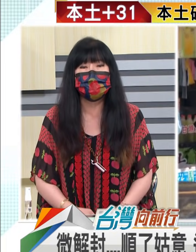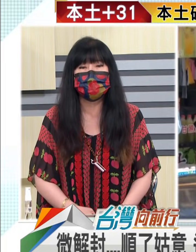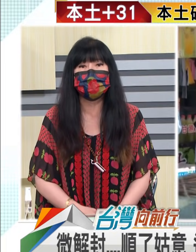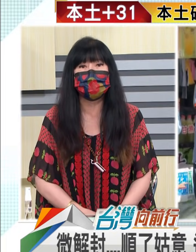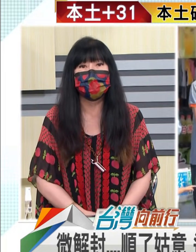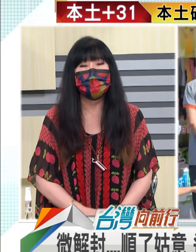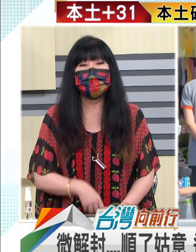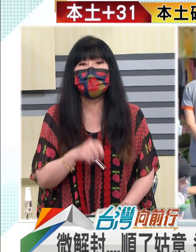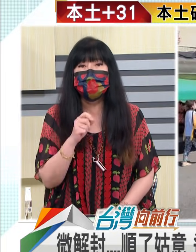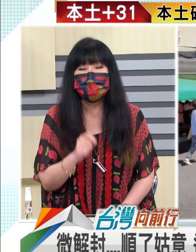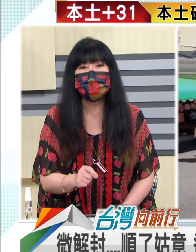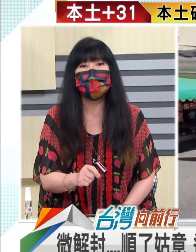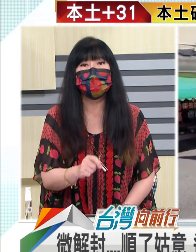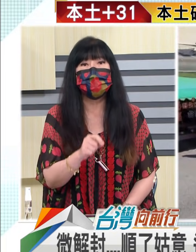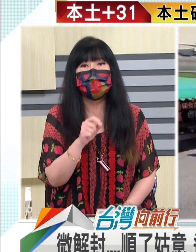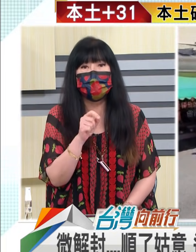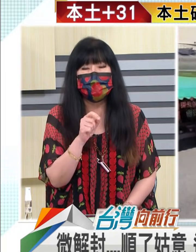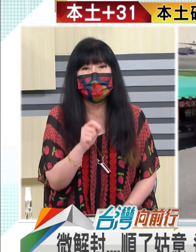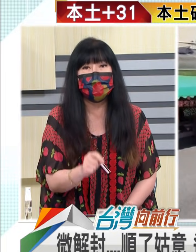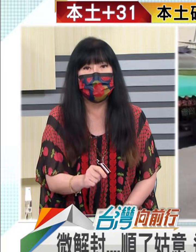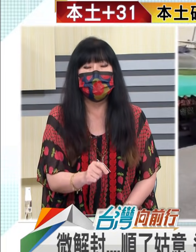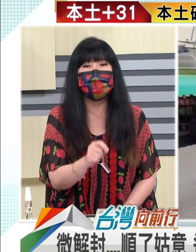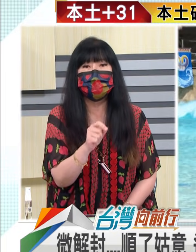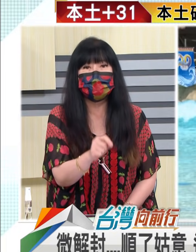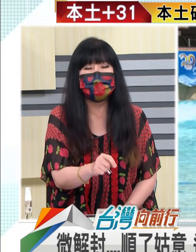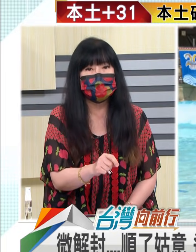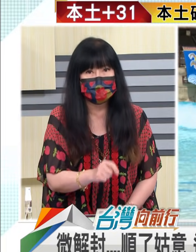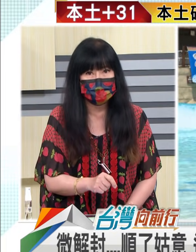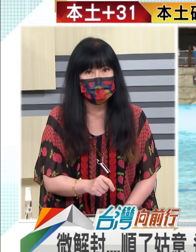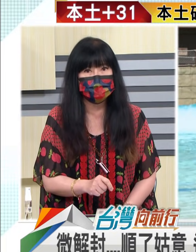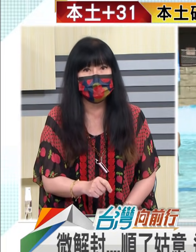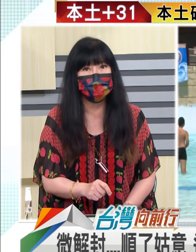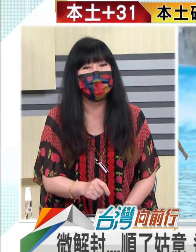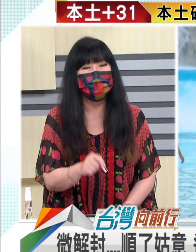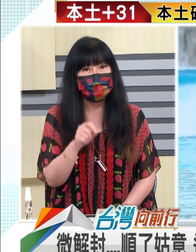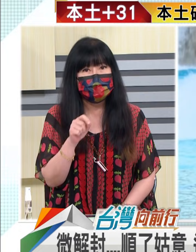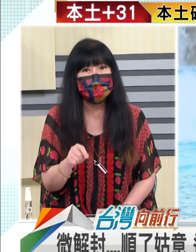要因地制宜。这是为什么说我们应该把目标设定在